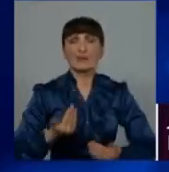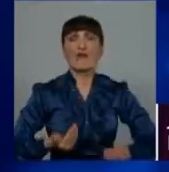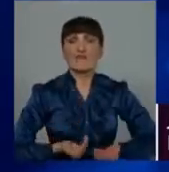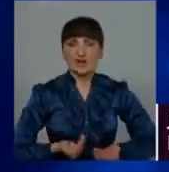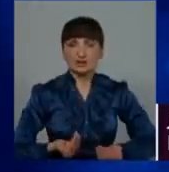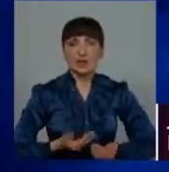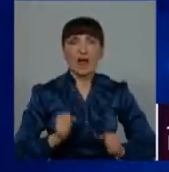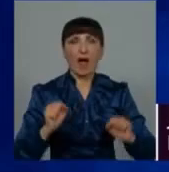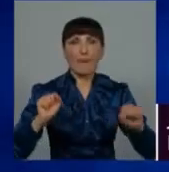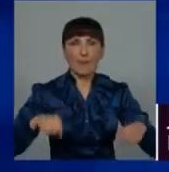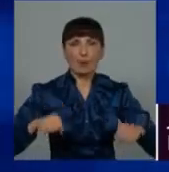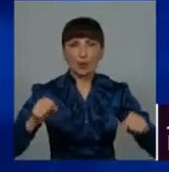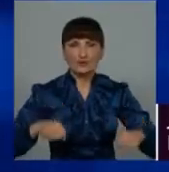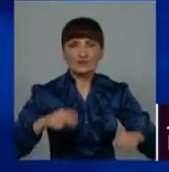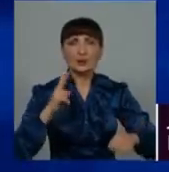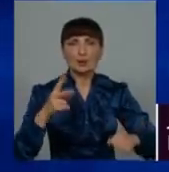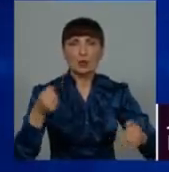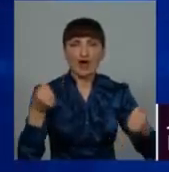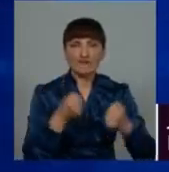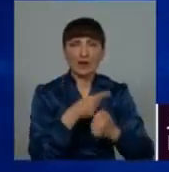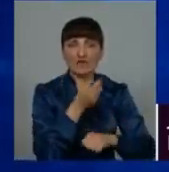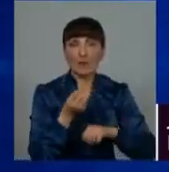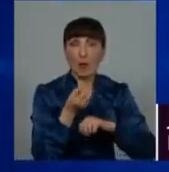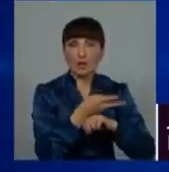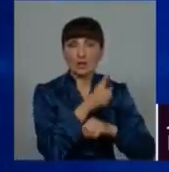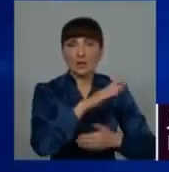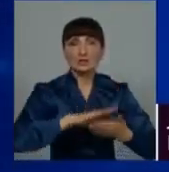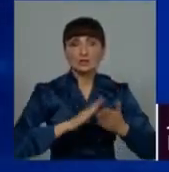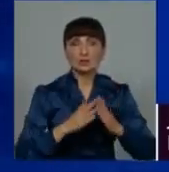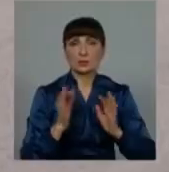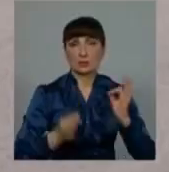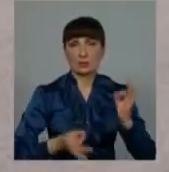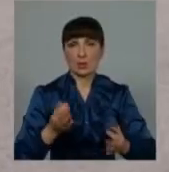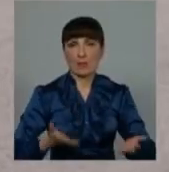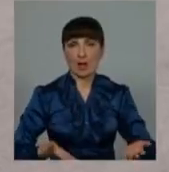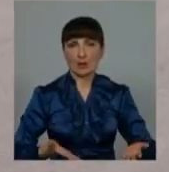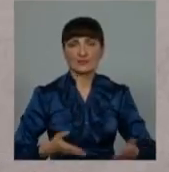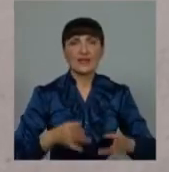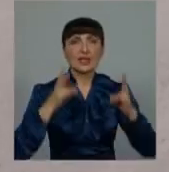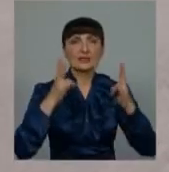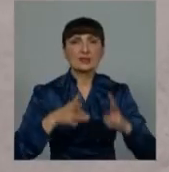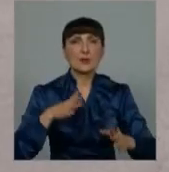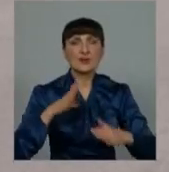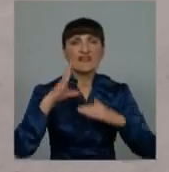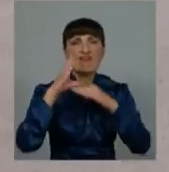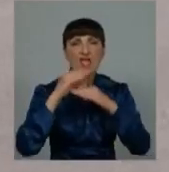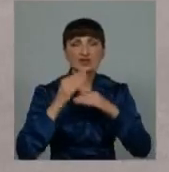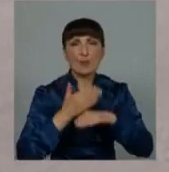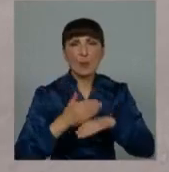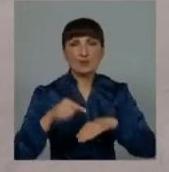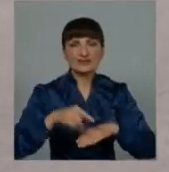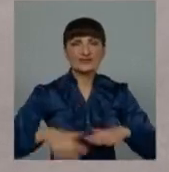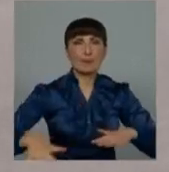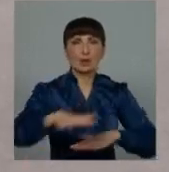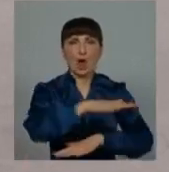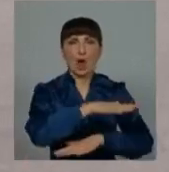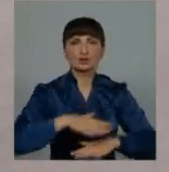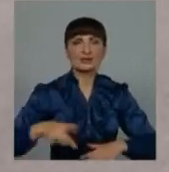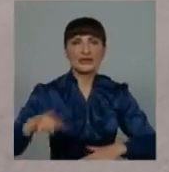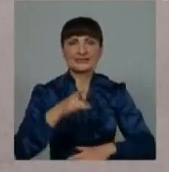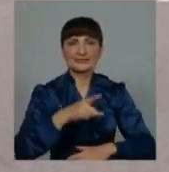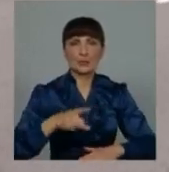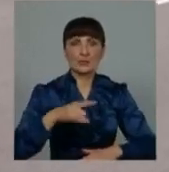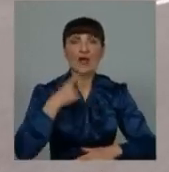вот мотоциклист, совершивший наезд, сейчас в больнице. Его состояние стабильное. ДТП произошло поздним вечером здесь, на площади Республики. По